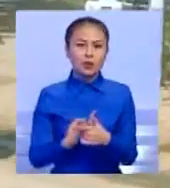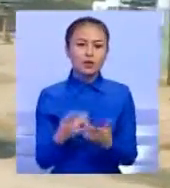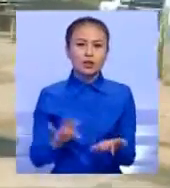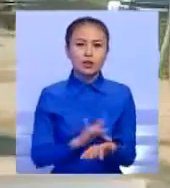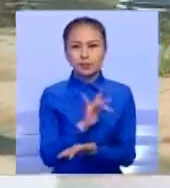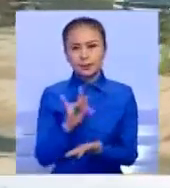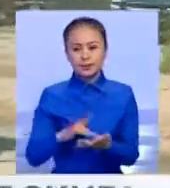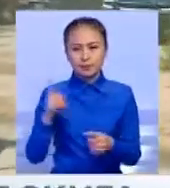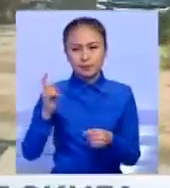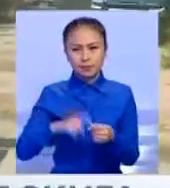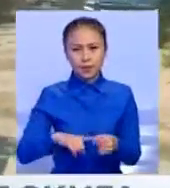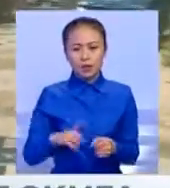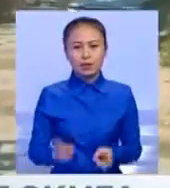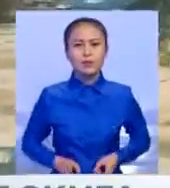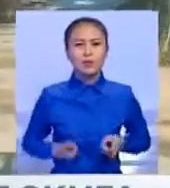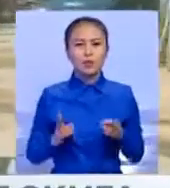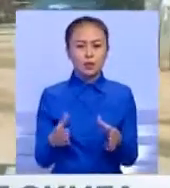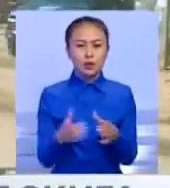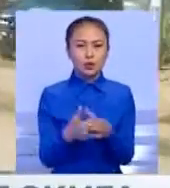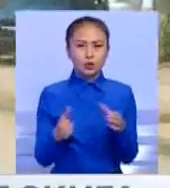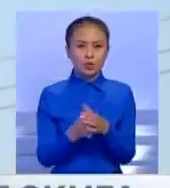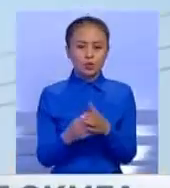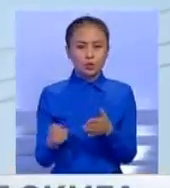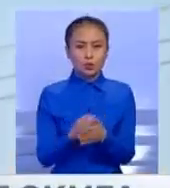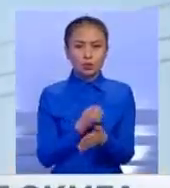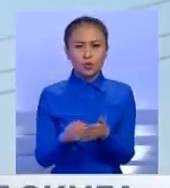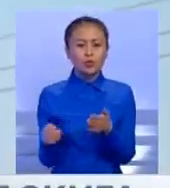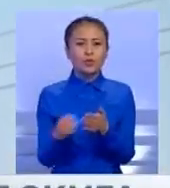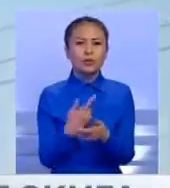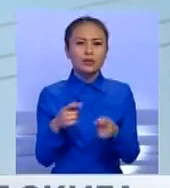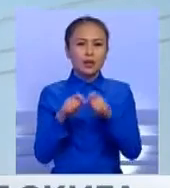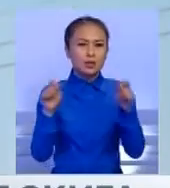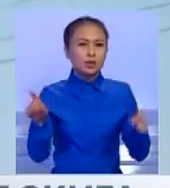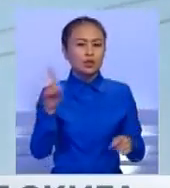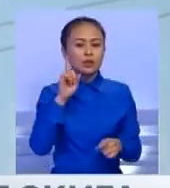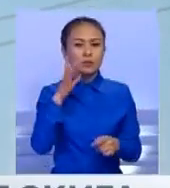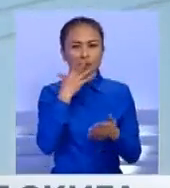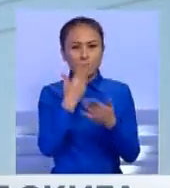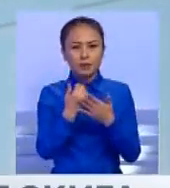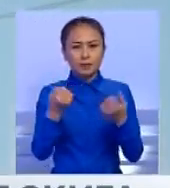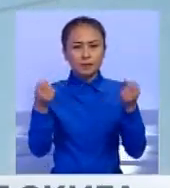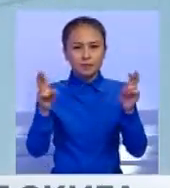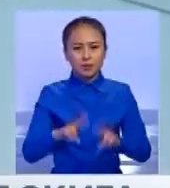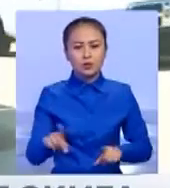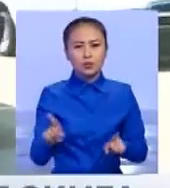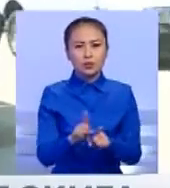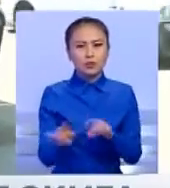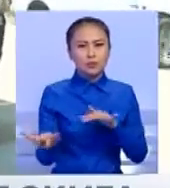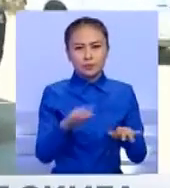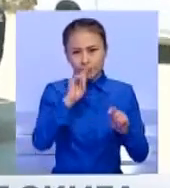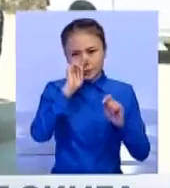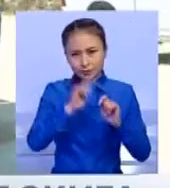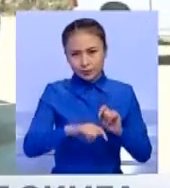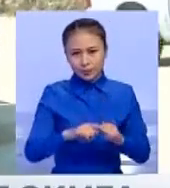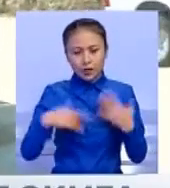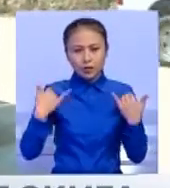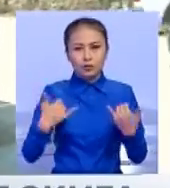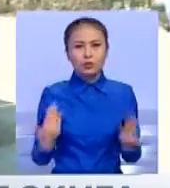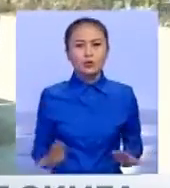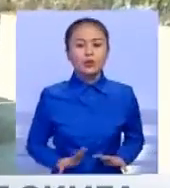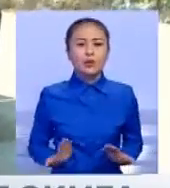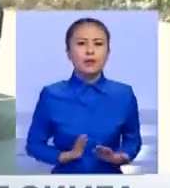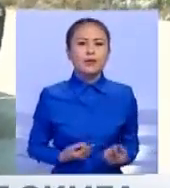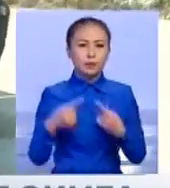Консепсьон қалашығында тіркелді. Қылмыстық топпен күресу үшін құрылған жасақтар осы мекенге кіріп, тінту жүргізбек болған.